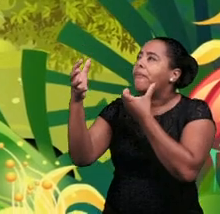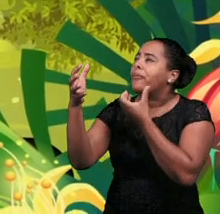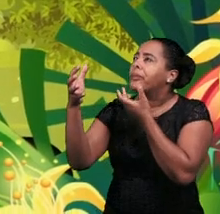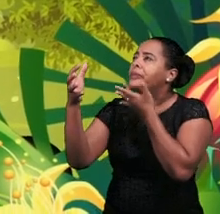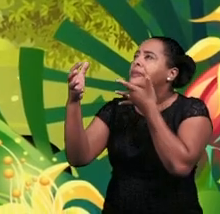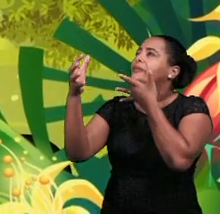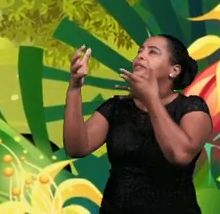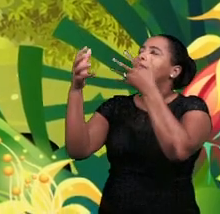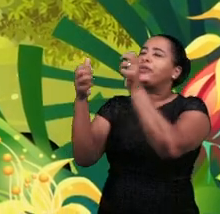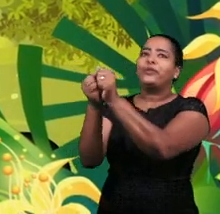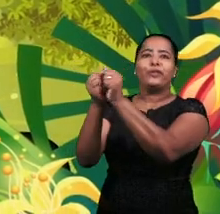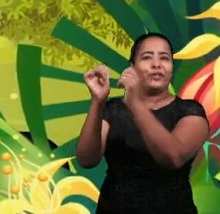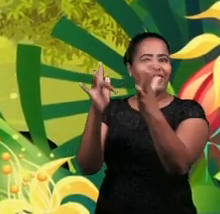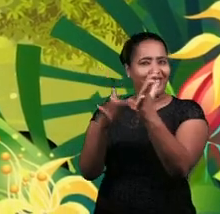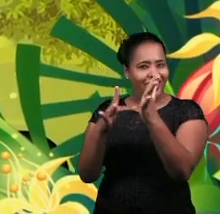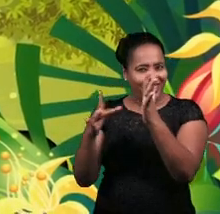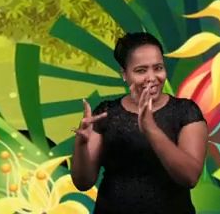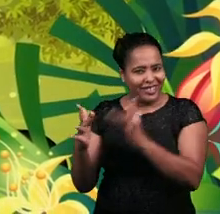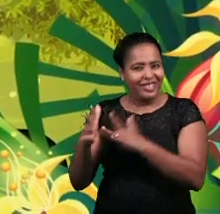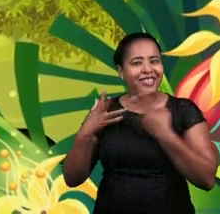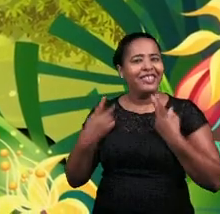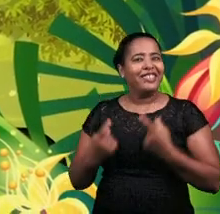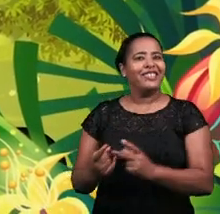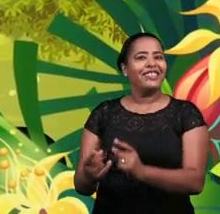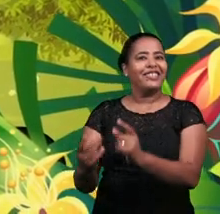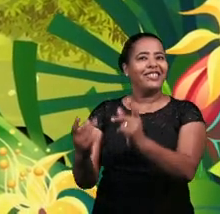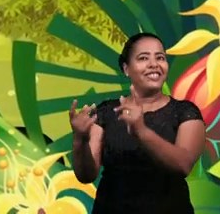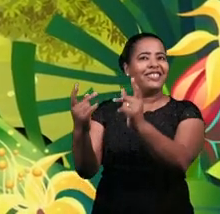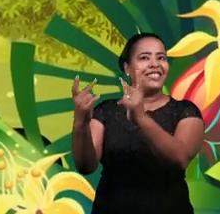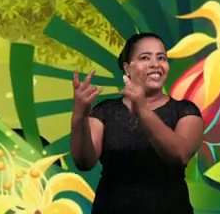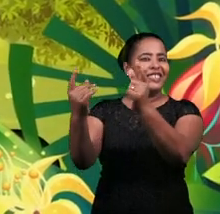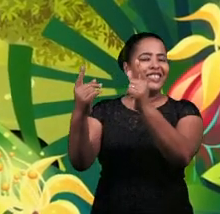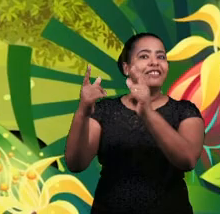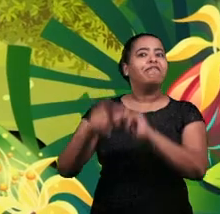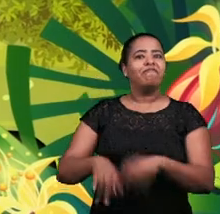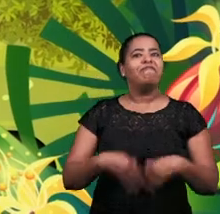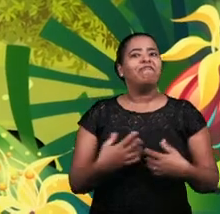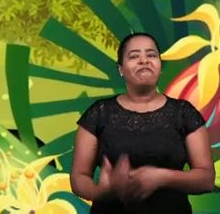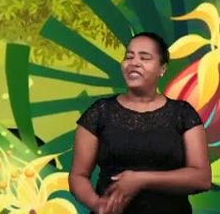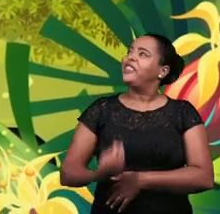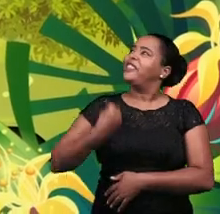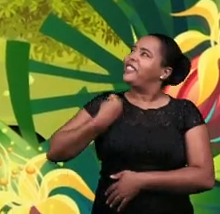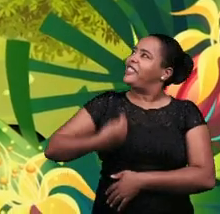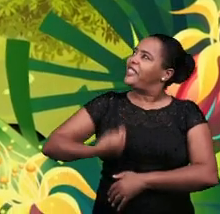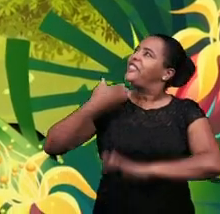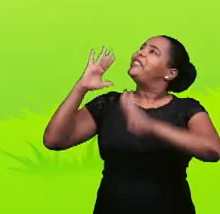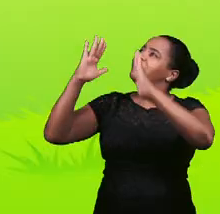eternamente vou viver. Vou viver.